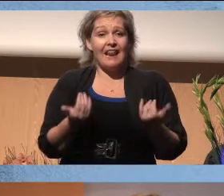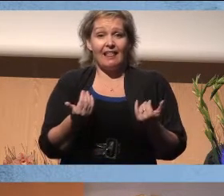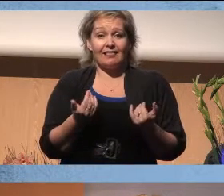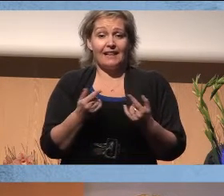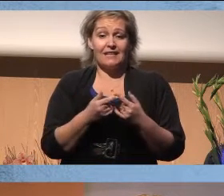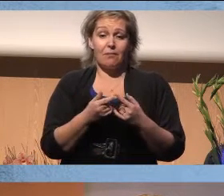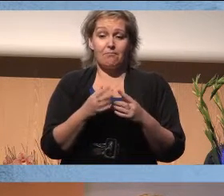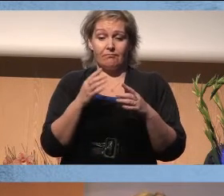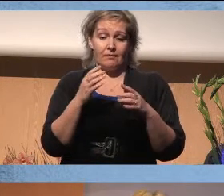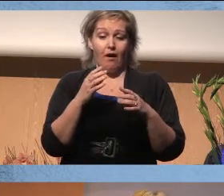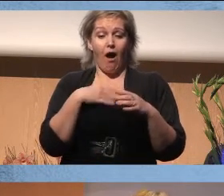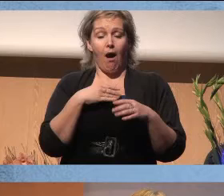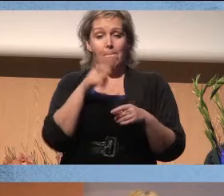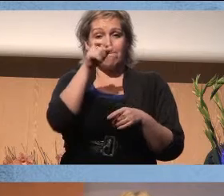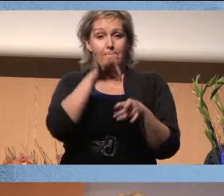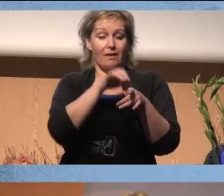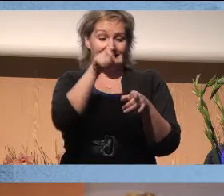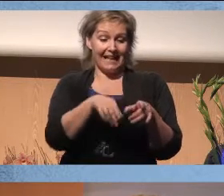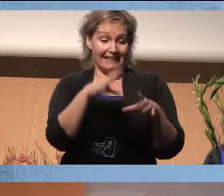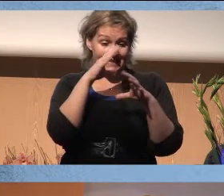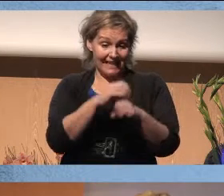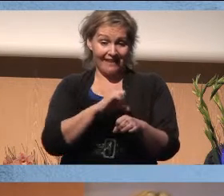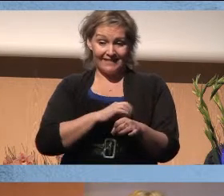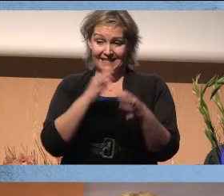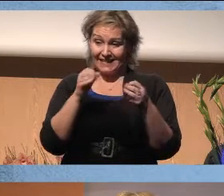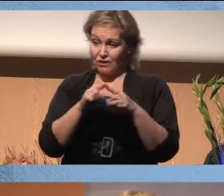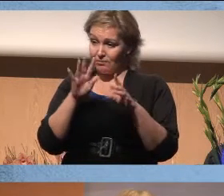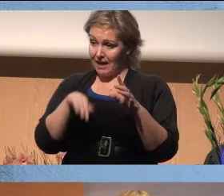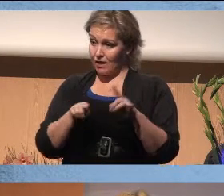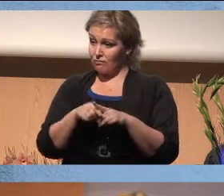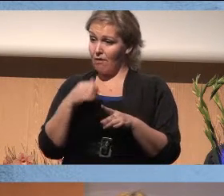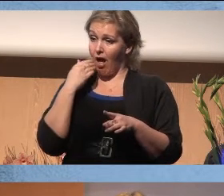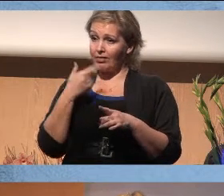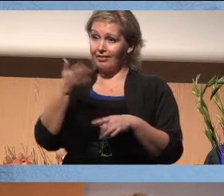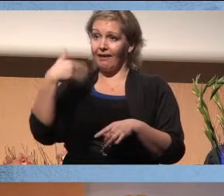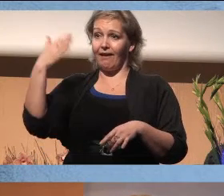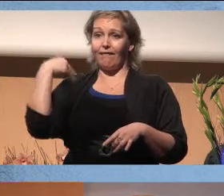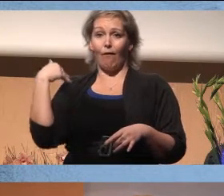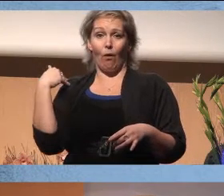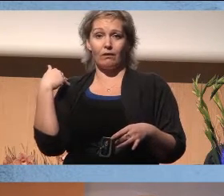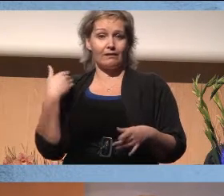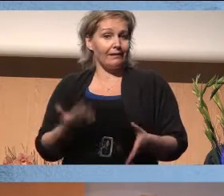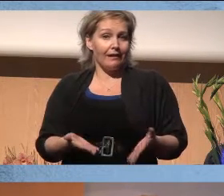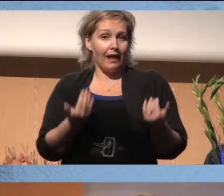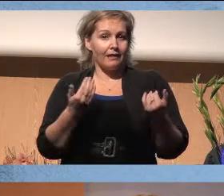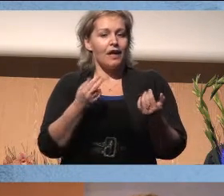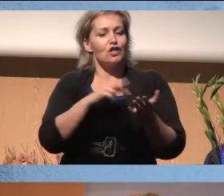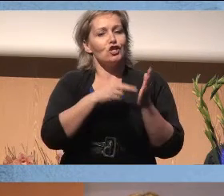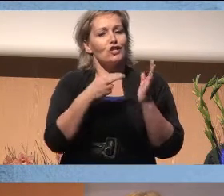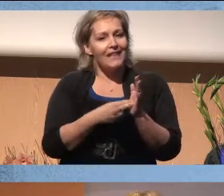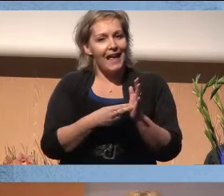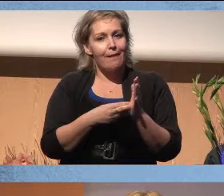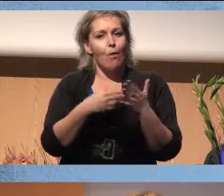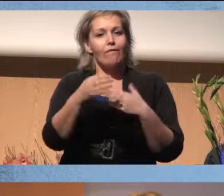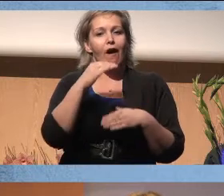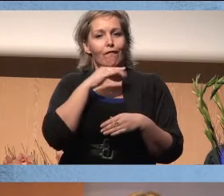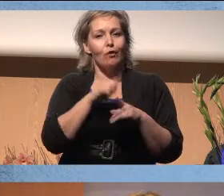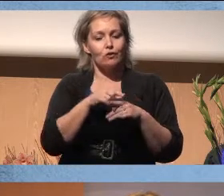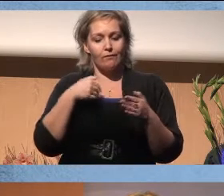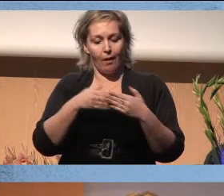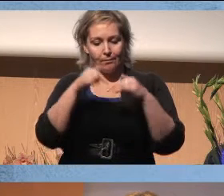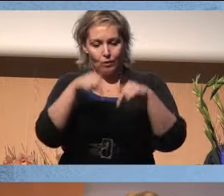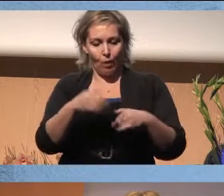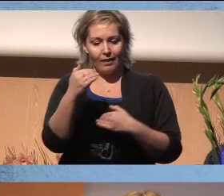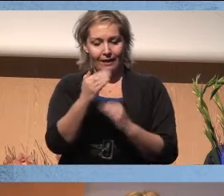sette pasienten i sentrum når ting bare er som de er, for de har vært sånn i all tid. Det er systemene og fagfolkene som hittil